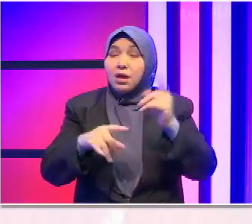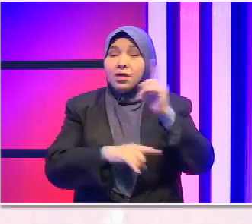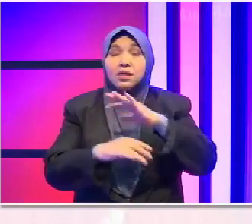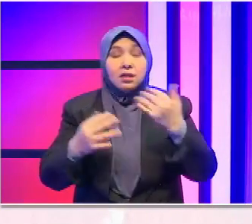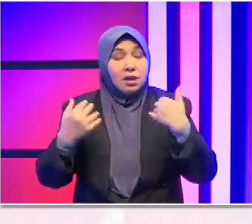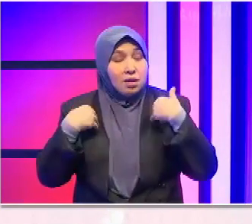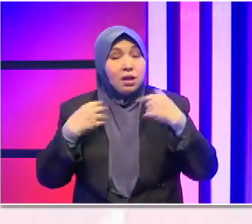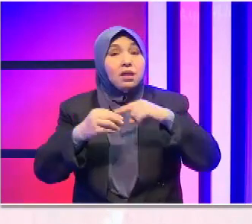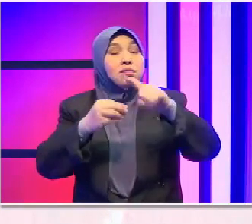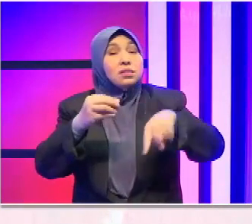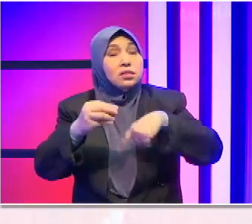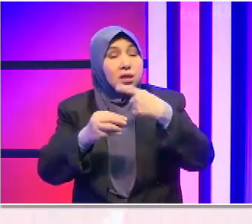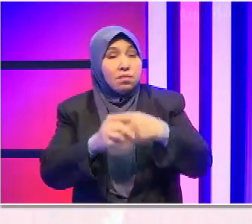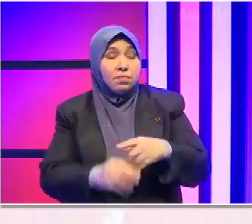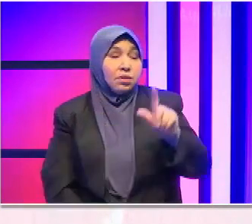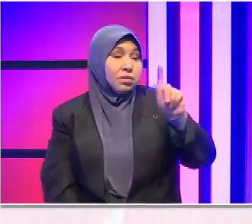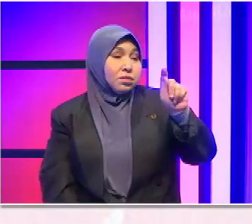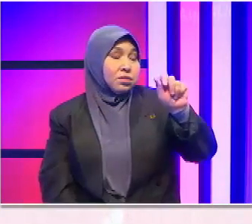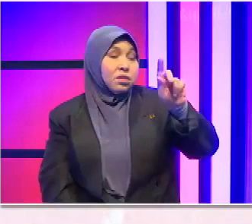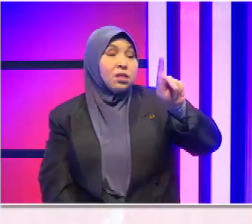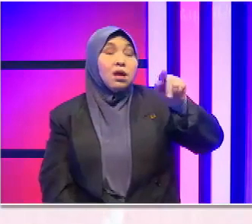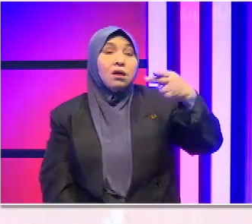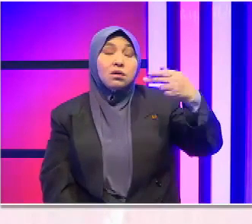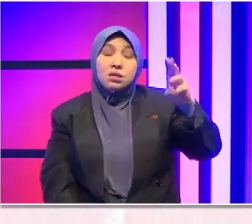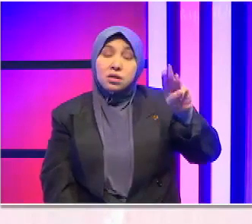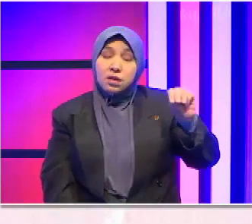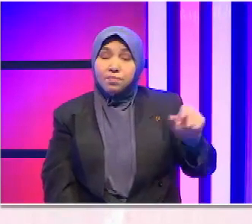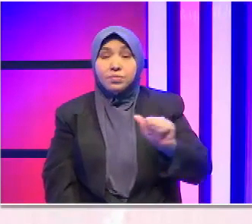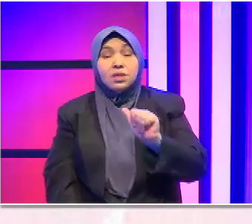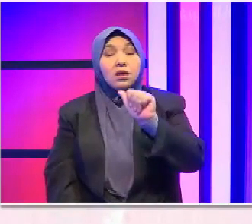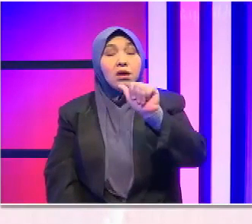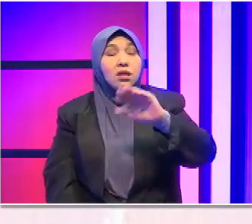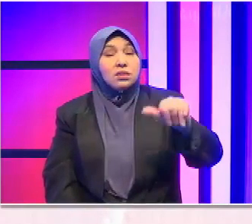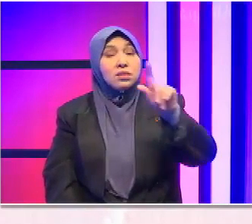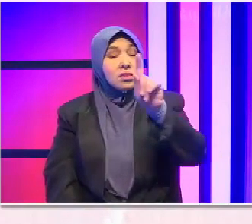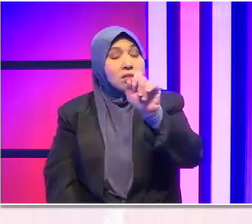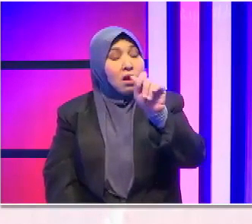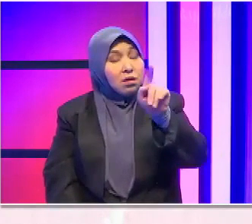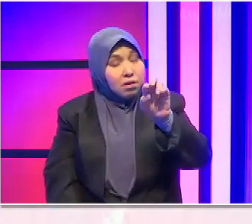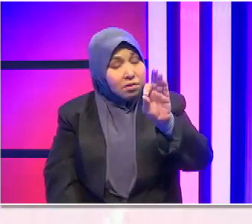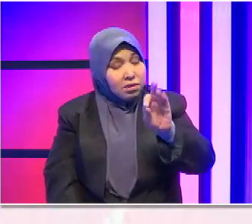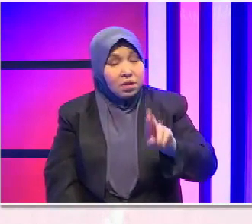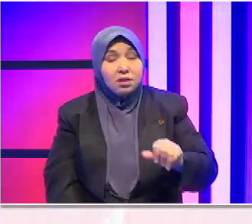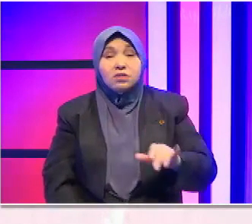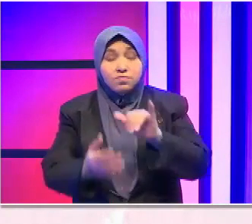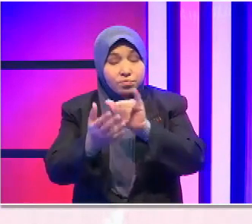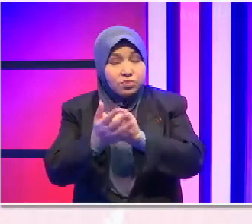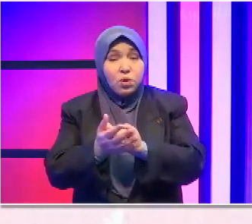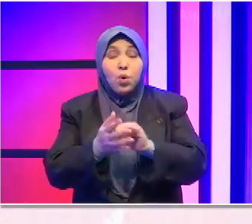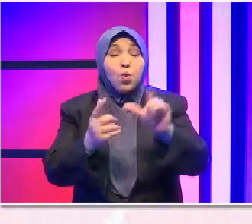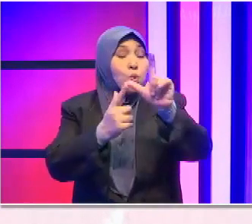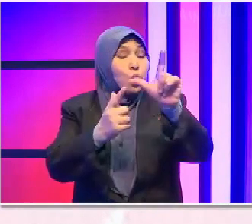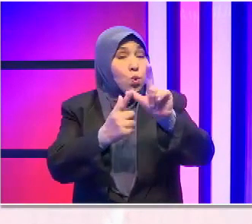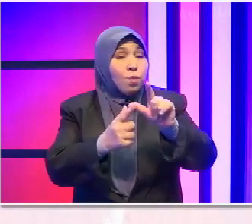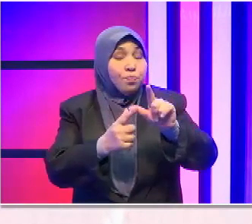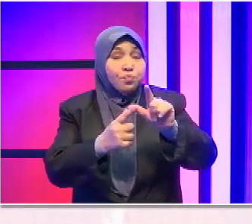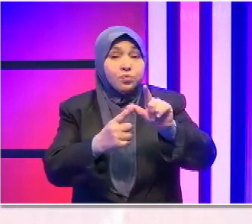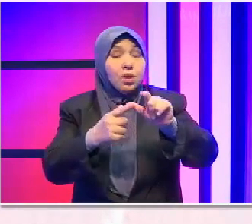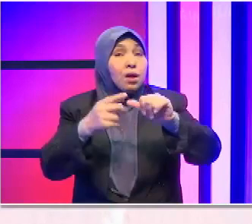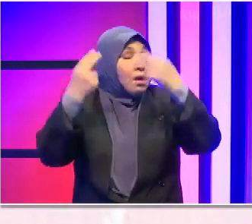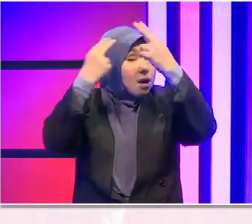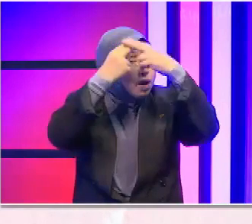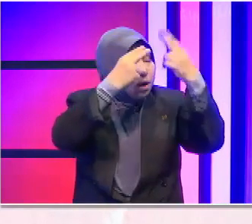itulah tentang tafkhim dan juga ntar oke kok pengen Nah itulah huruf hijaiyah